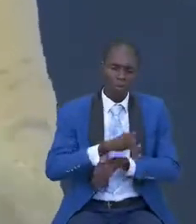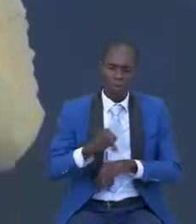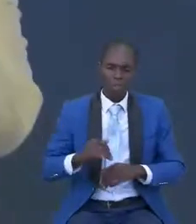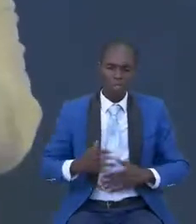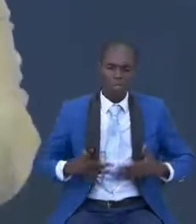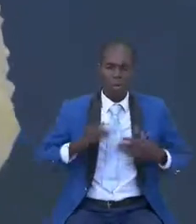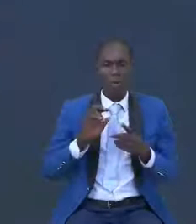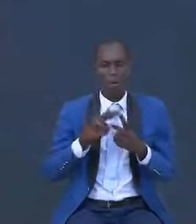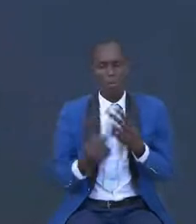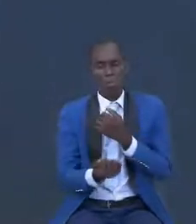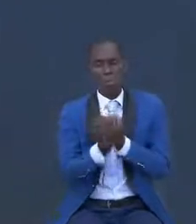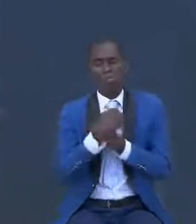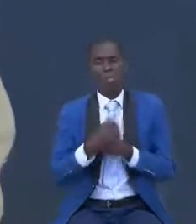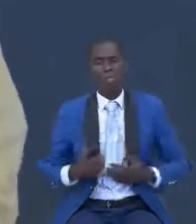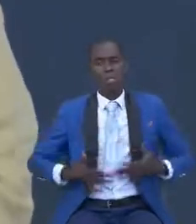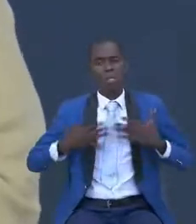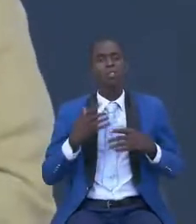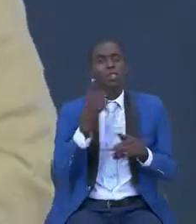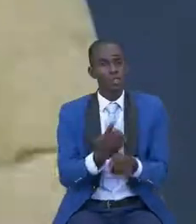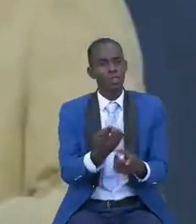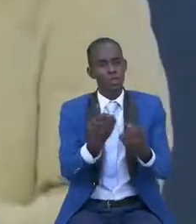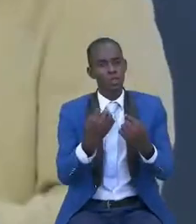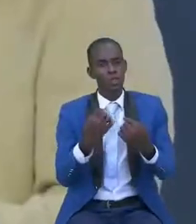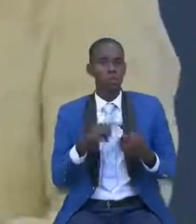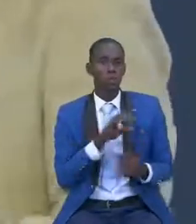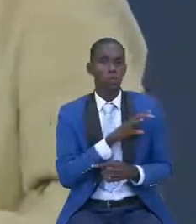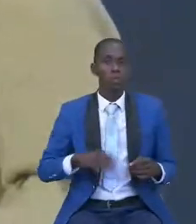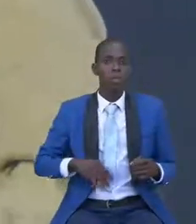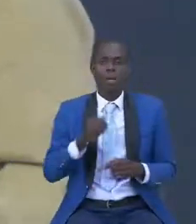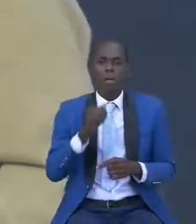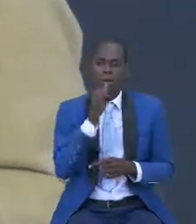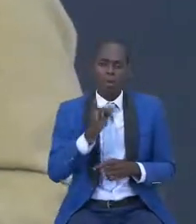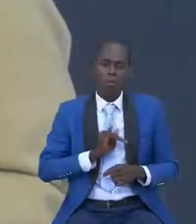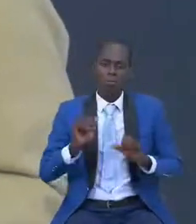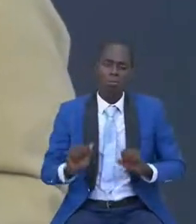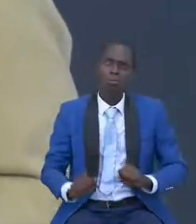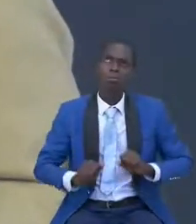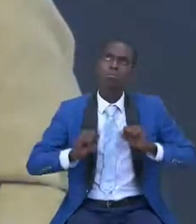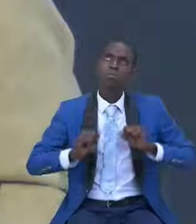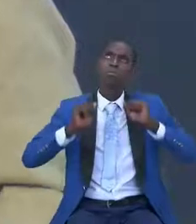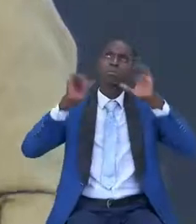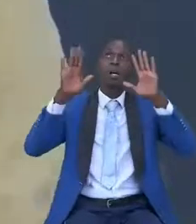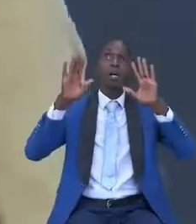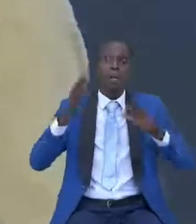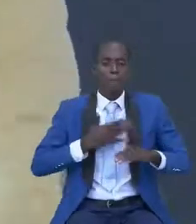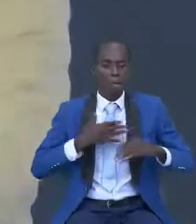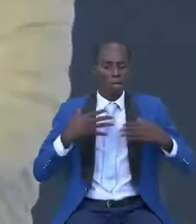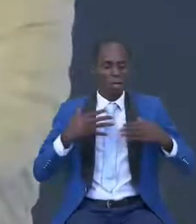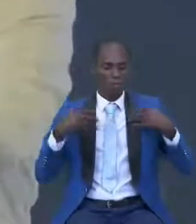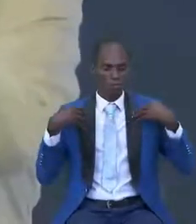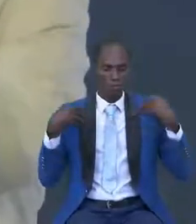Christ. Est-ce que je mène une vie victorieuse ou bien une vie défaite? Viens simplement à Christ. Est-ce que